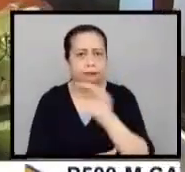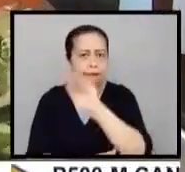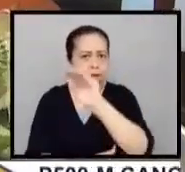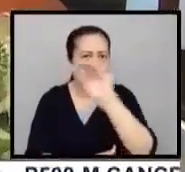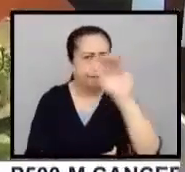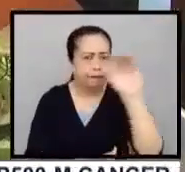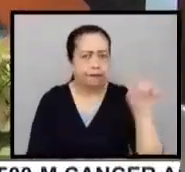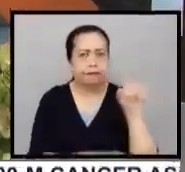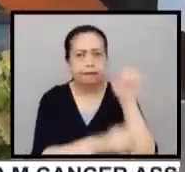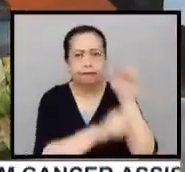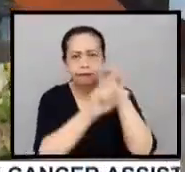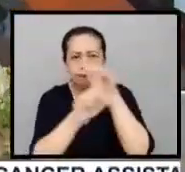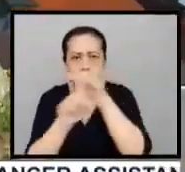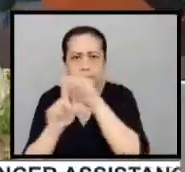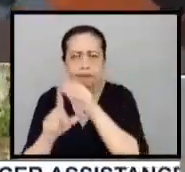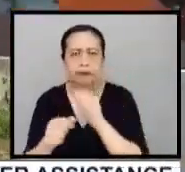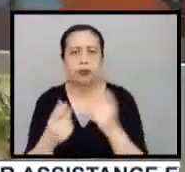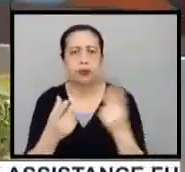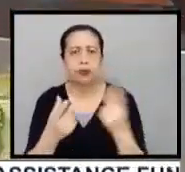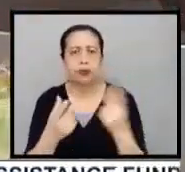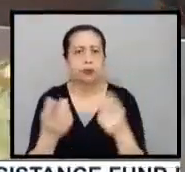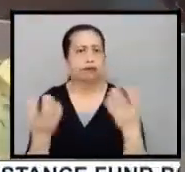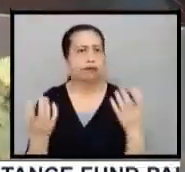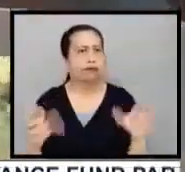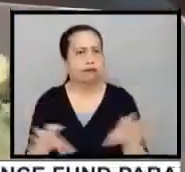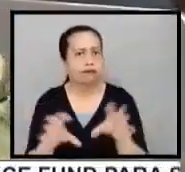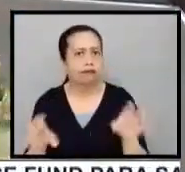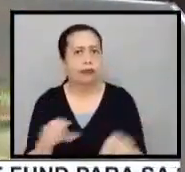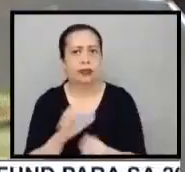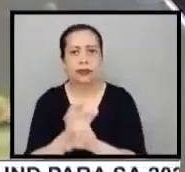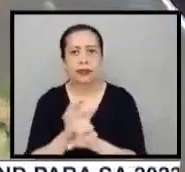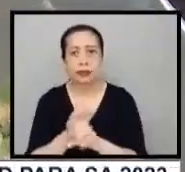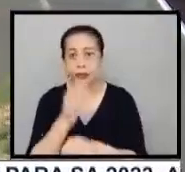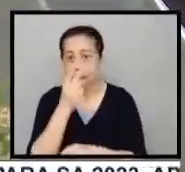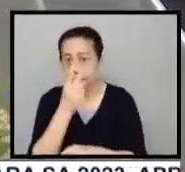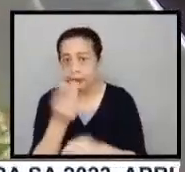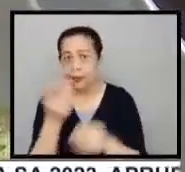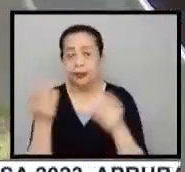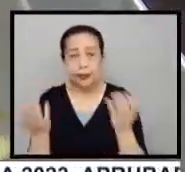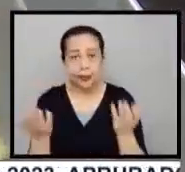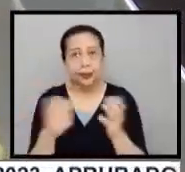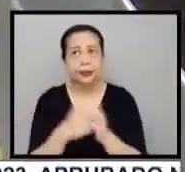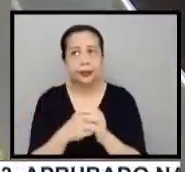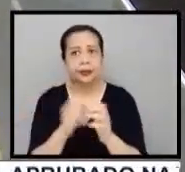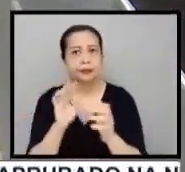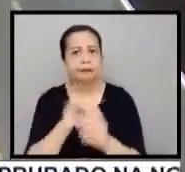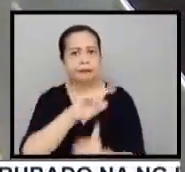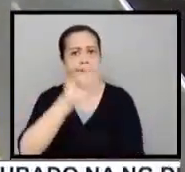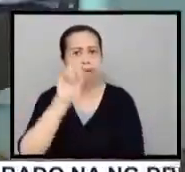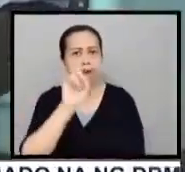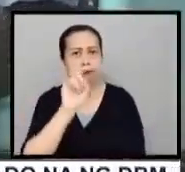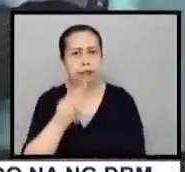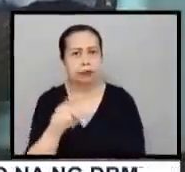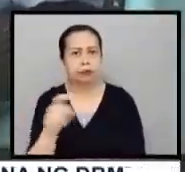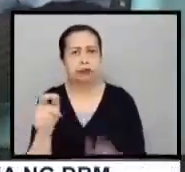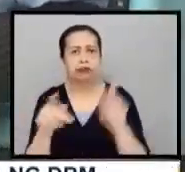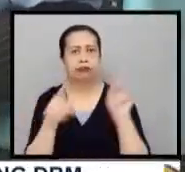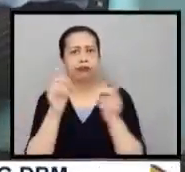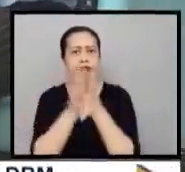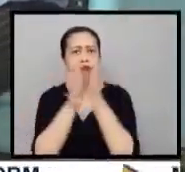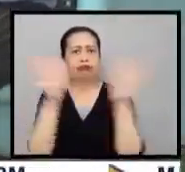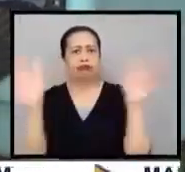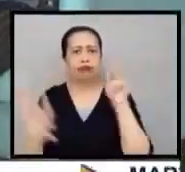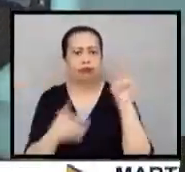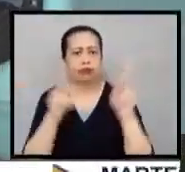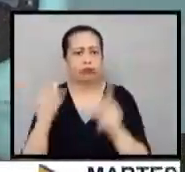ng hakbang, gumawa po ng aksyon. Kagaya po ng nakikita po natin, pag tinanong yung mga general public, yung mga tao, ayaw